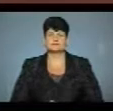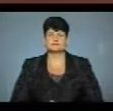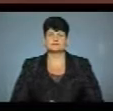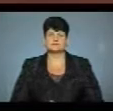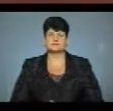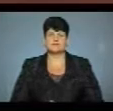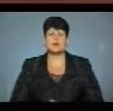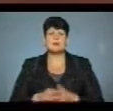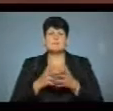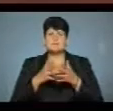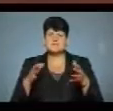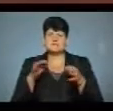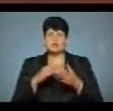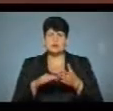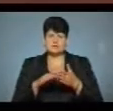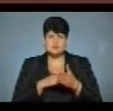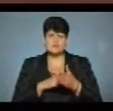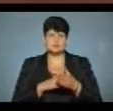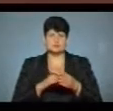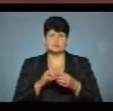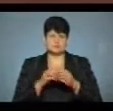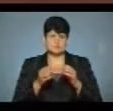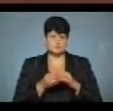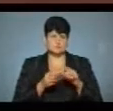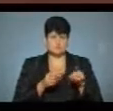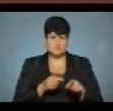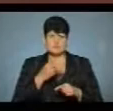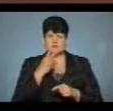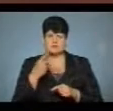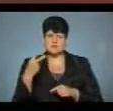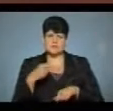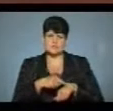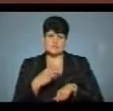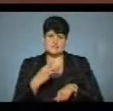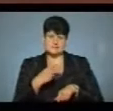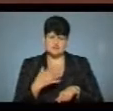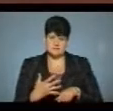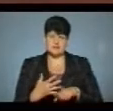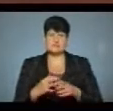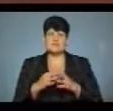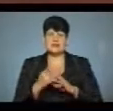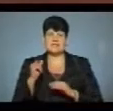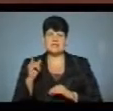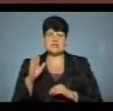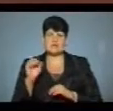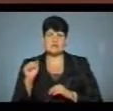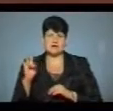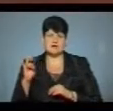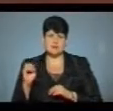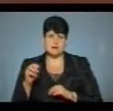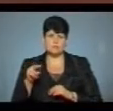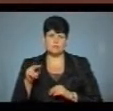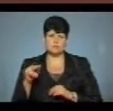І більше про ліквідацію негоди у Синькові дивіться о 20:30. Тим часом у селі Іване Пусте Борщівського району